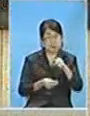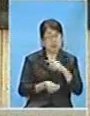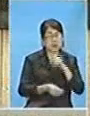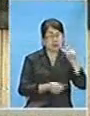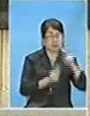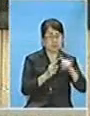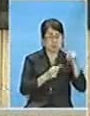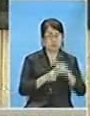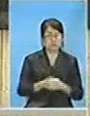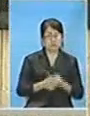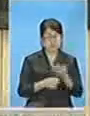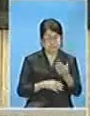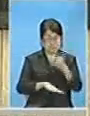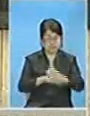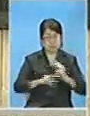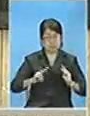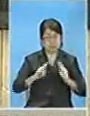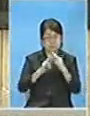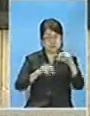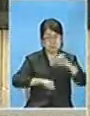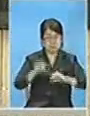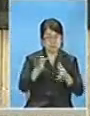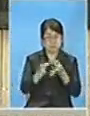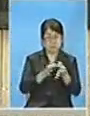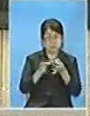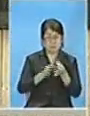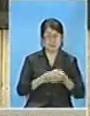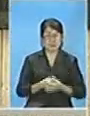ชิญท่านรัฐมนตรีครับ